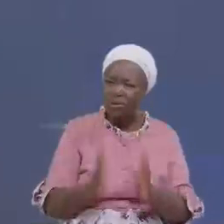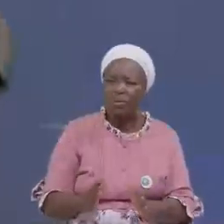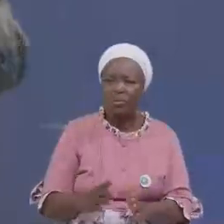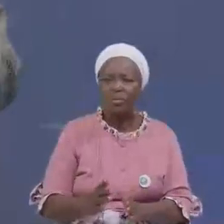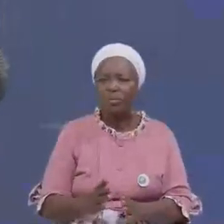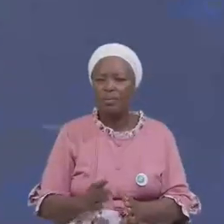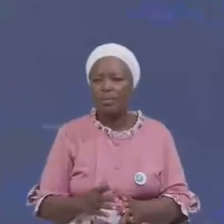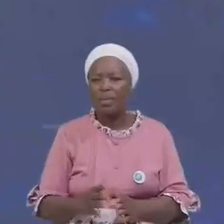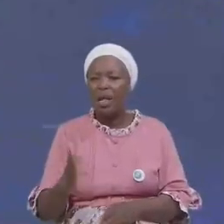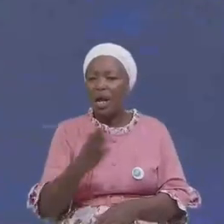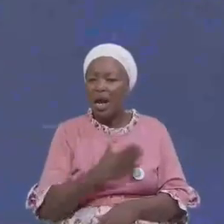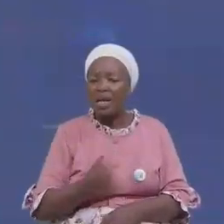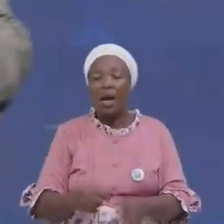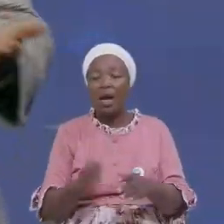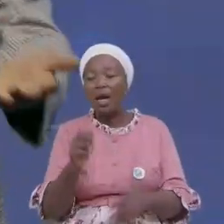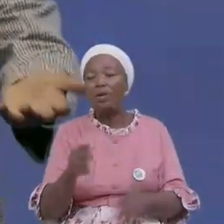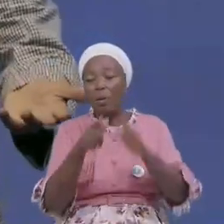Un persécuteur, un oppresseur,